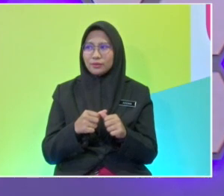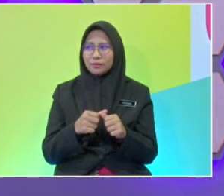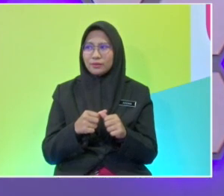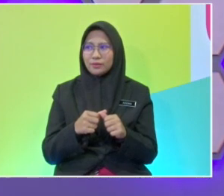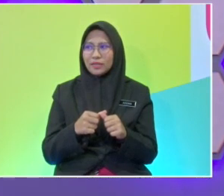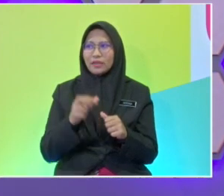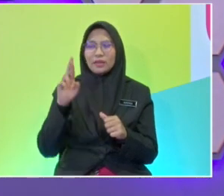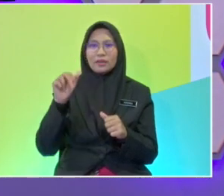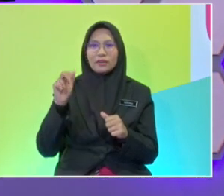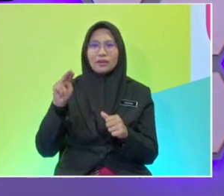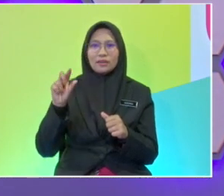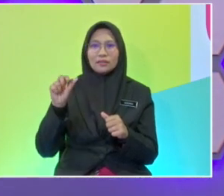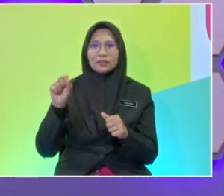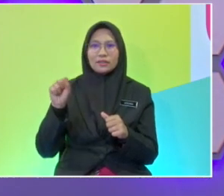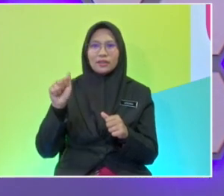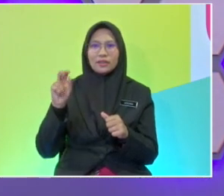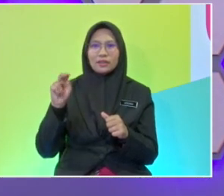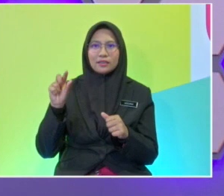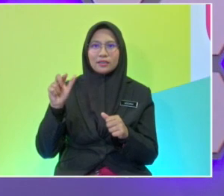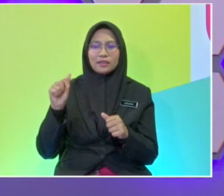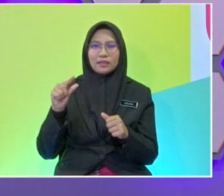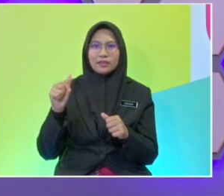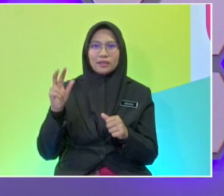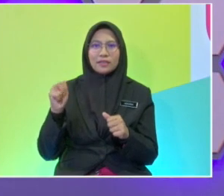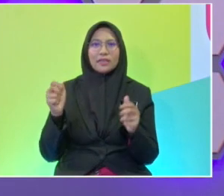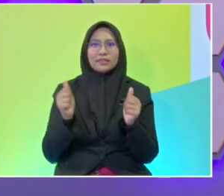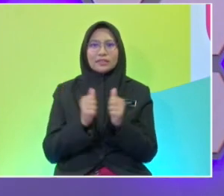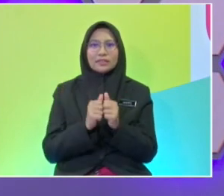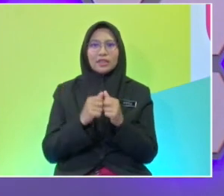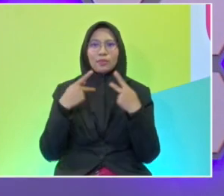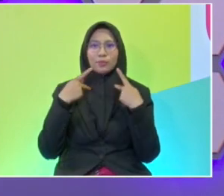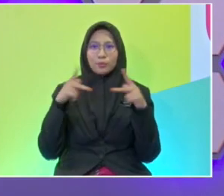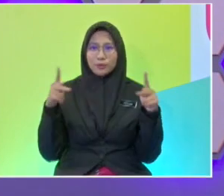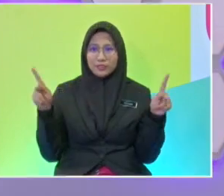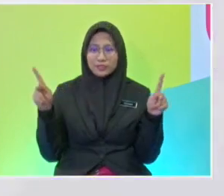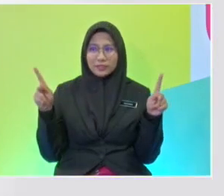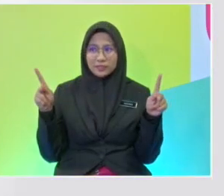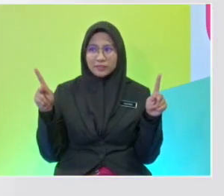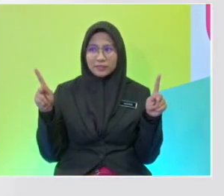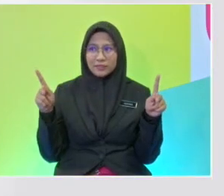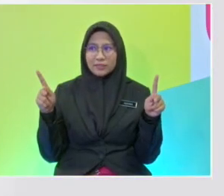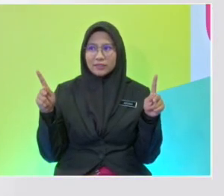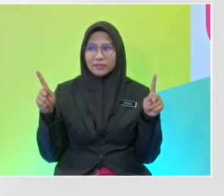rasanya yang diberi kata yaitu membuat promosi sebagai pengurus restoran makanan